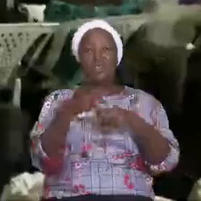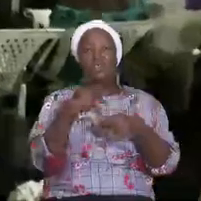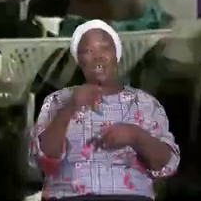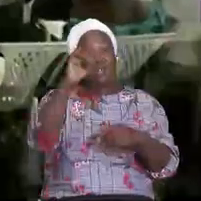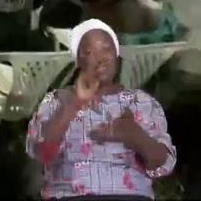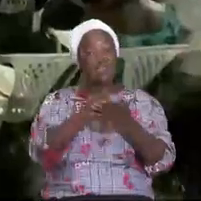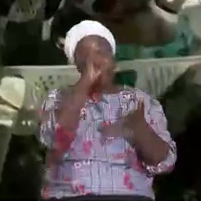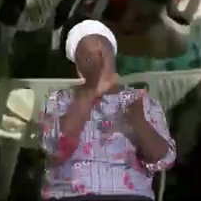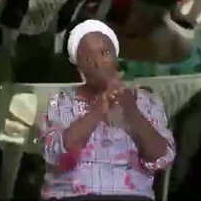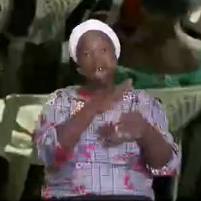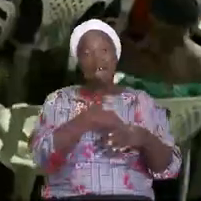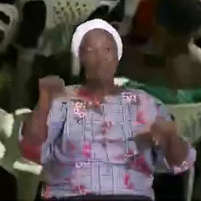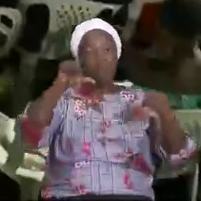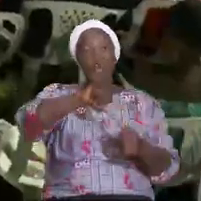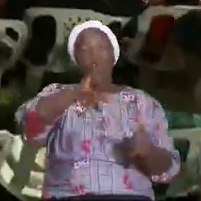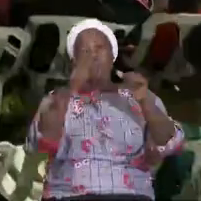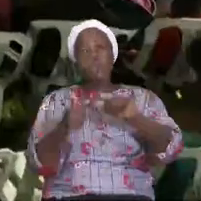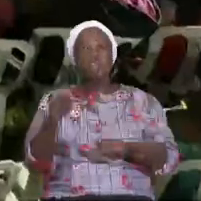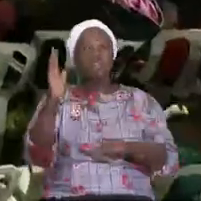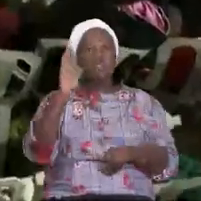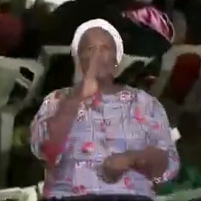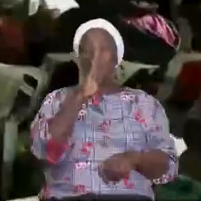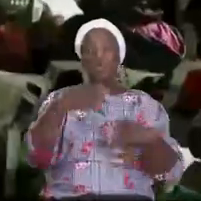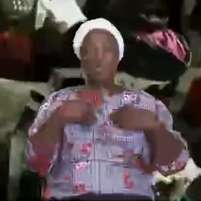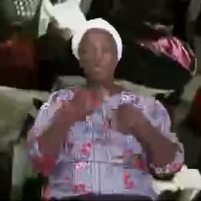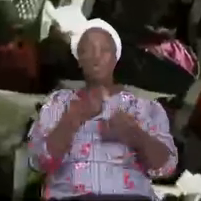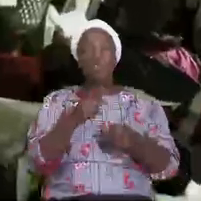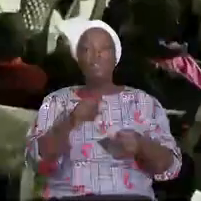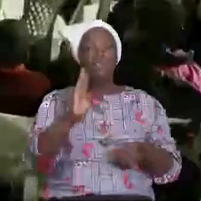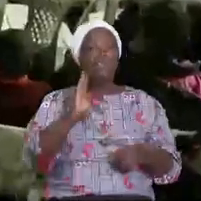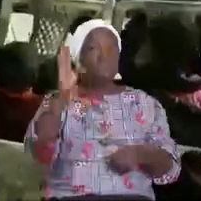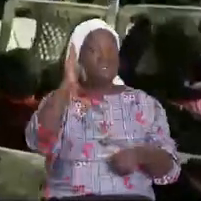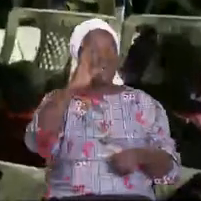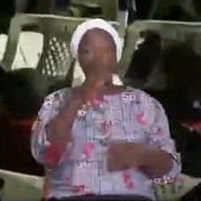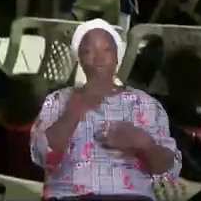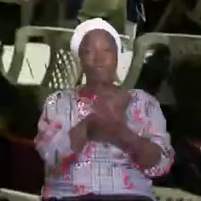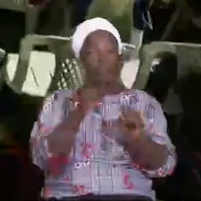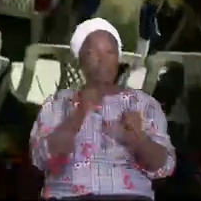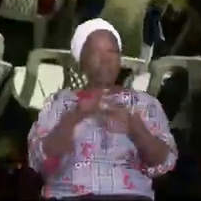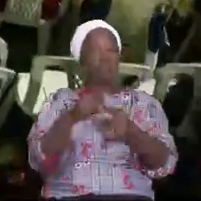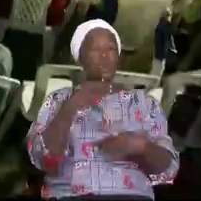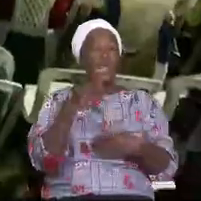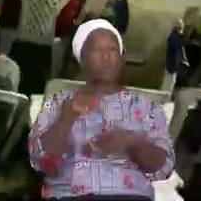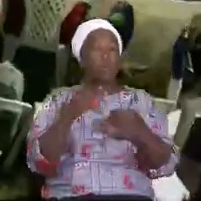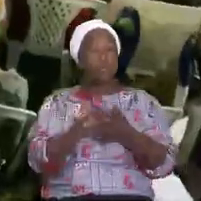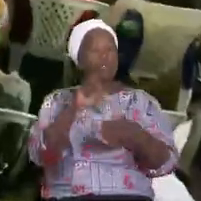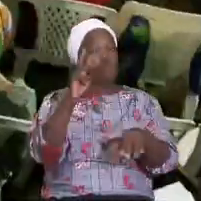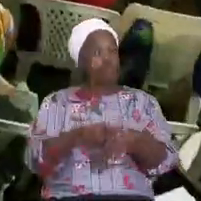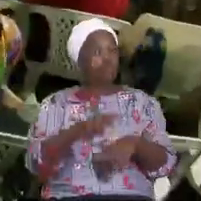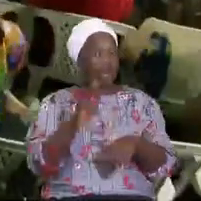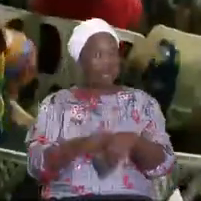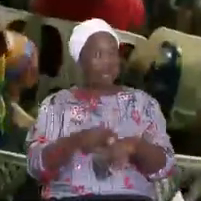nom de Jésus. Verset 16, il dit, « Celui qui croira et qui sera baptisé sera sauvé. »